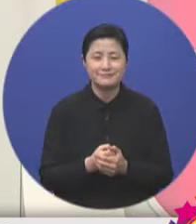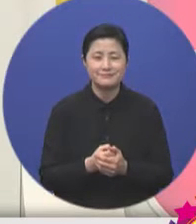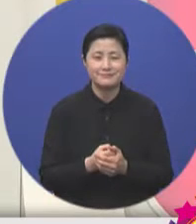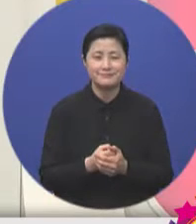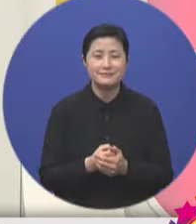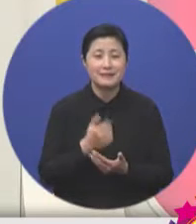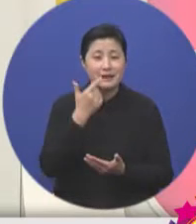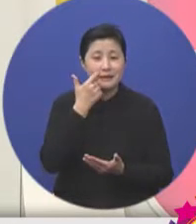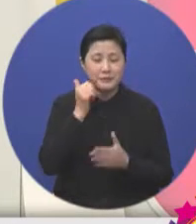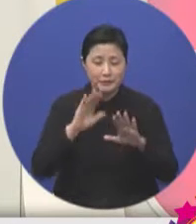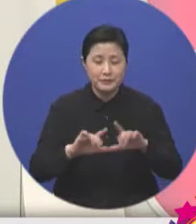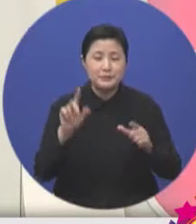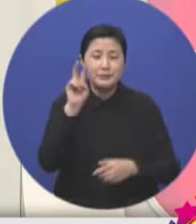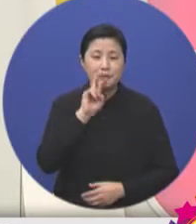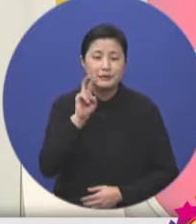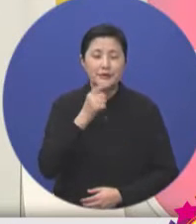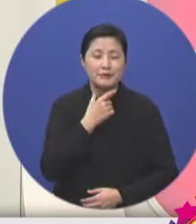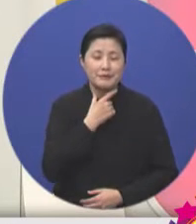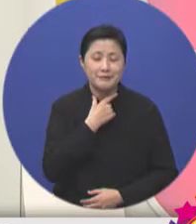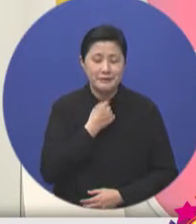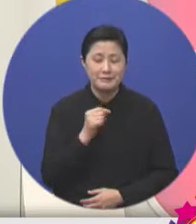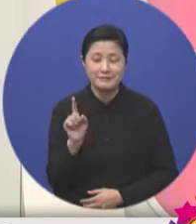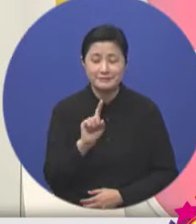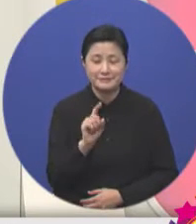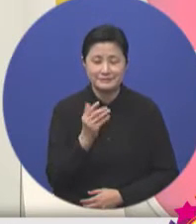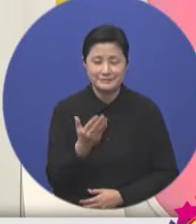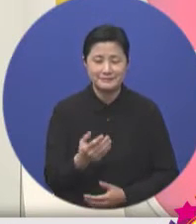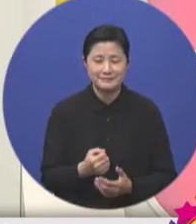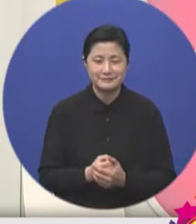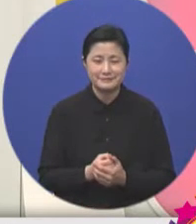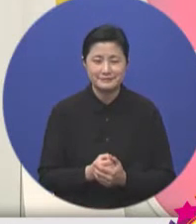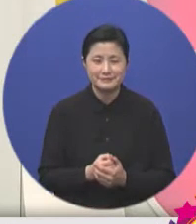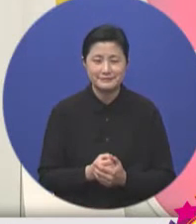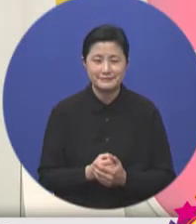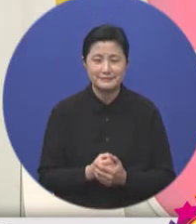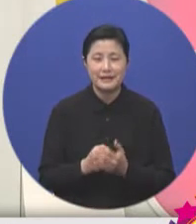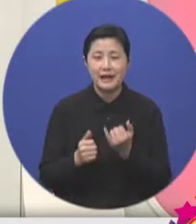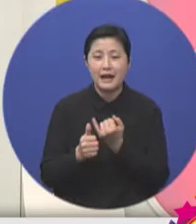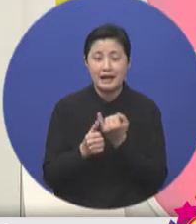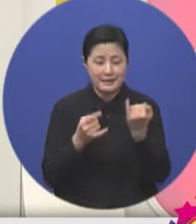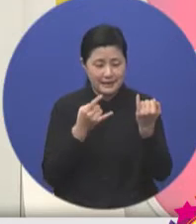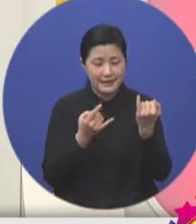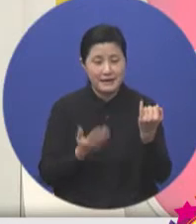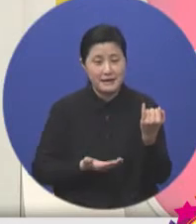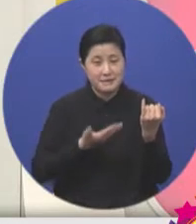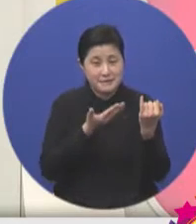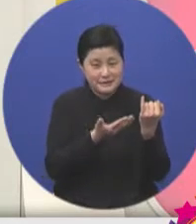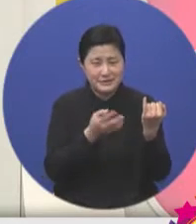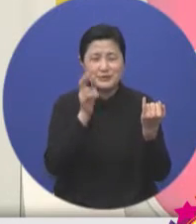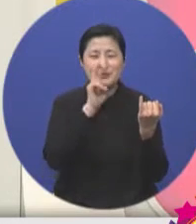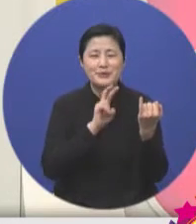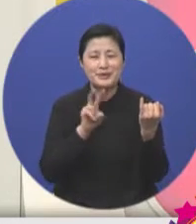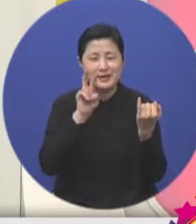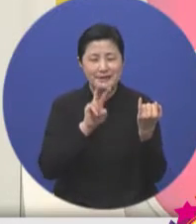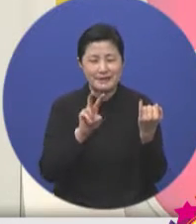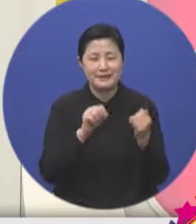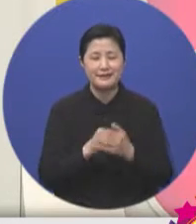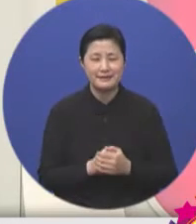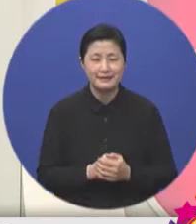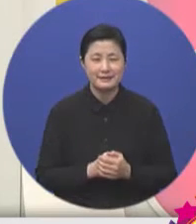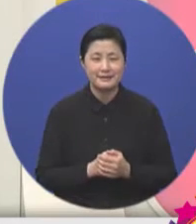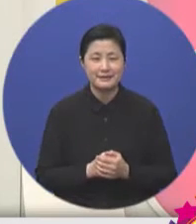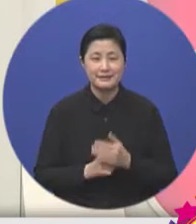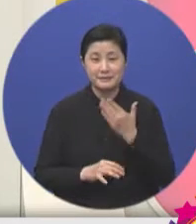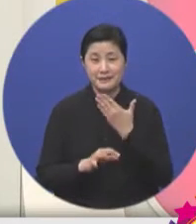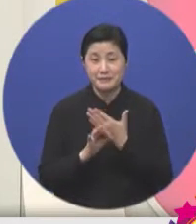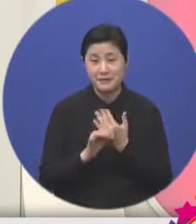네. 알겠습니다. 아버님 오늘은 어떤 노래 준비하셨습니까? 저 아내에게 바친 노래 한번 하겠습니다. 아내에게 바치는 노래. 예.